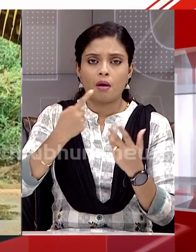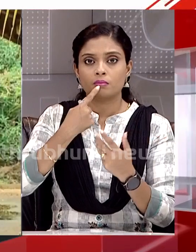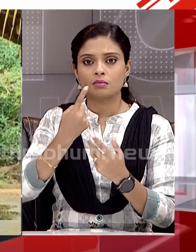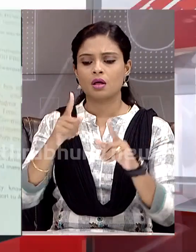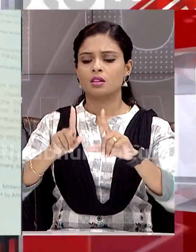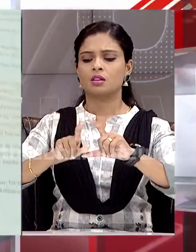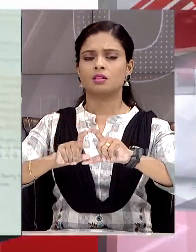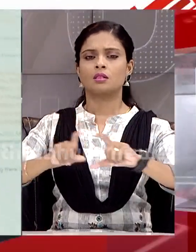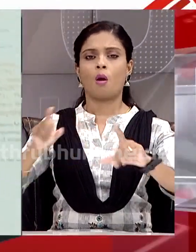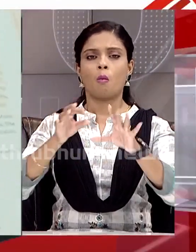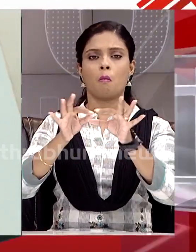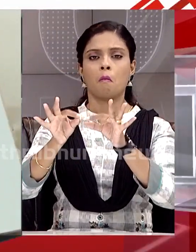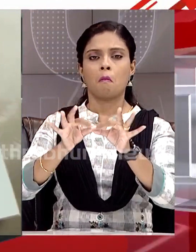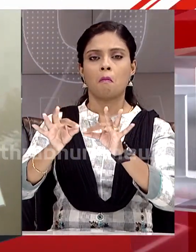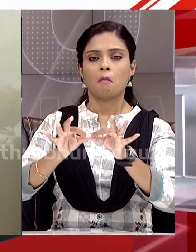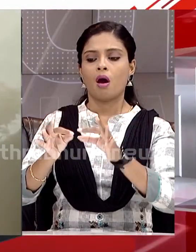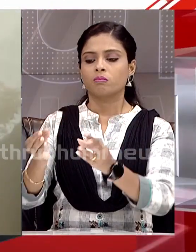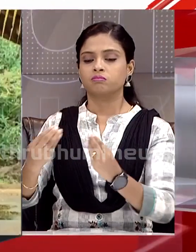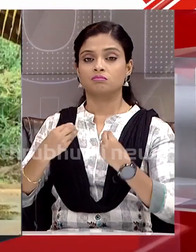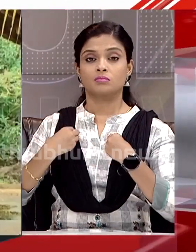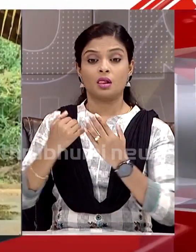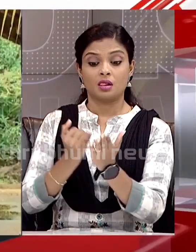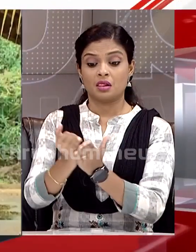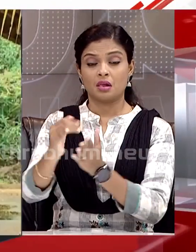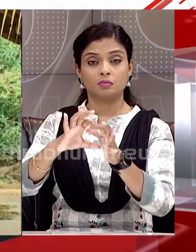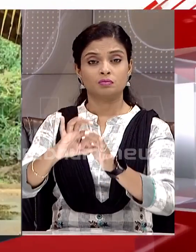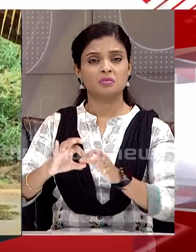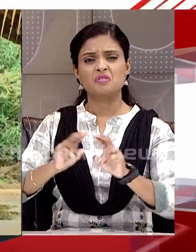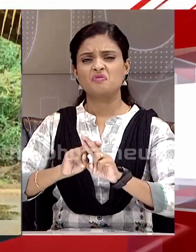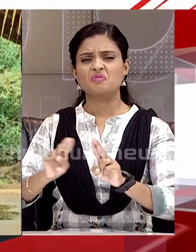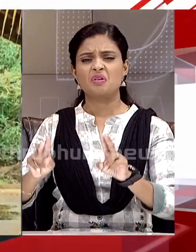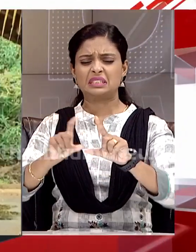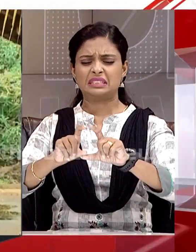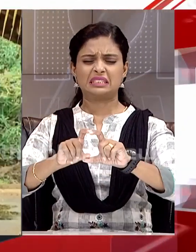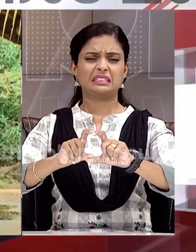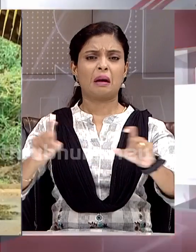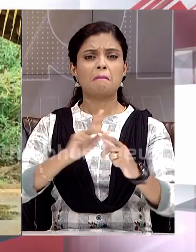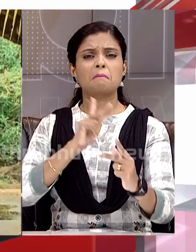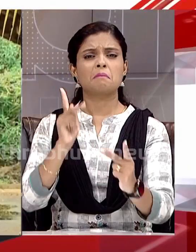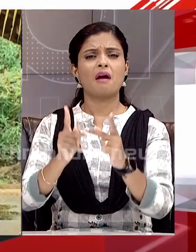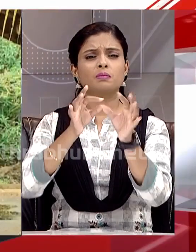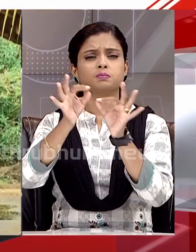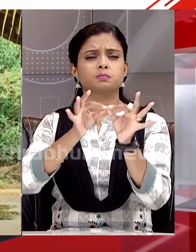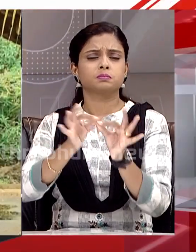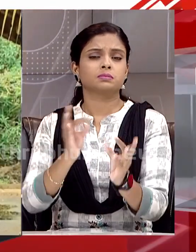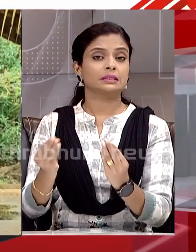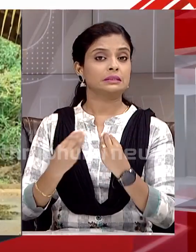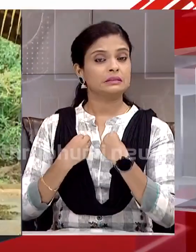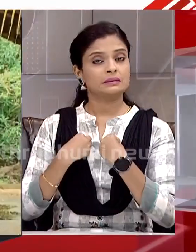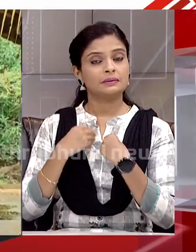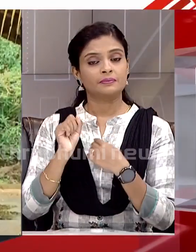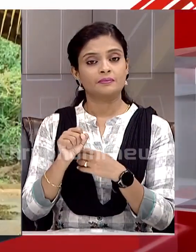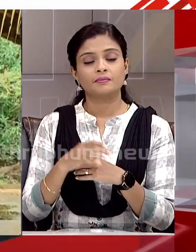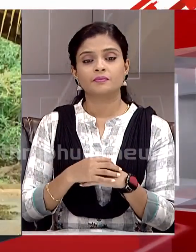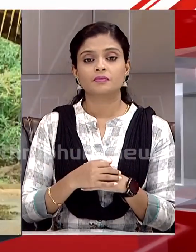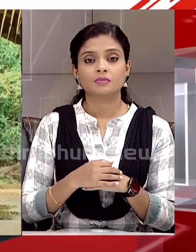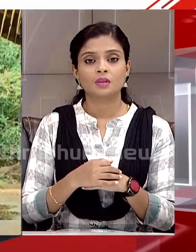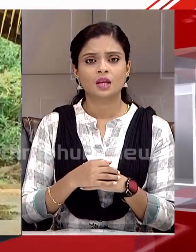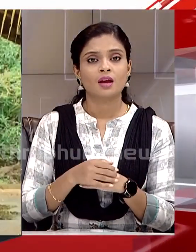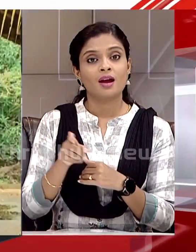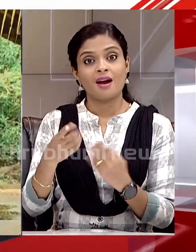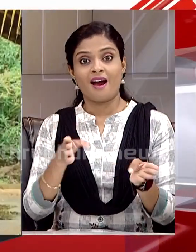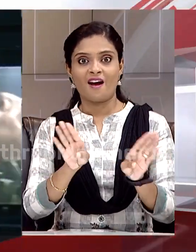കഴിവുള്ള, കൃഷിയെക്കുറിച്ച് വ്യക്തതയോടെ സംസാരിക്കാൻ കഴിവുള്ള പ്രാപ്തിയുള്ള ഒരു വ്യക്തിയായിരുന്നു ഡോക്ടർ എം എസ് സ്വാമിനാഥൻ. അദ്ദേഹം